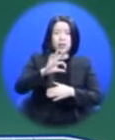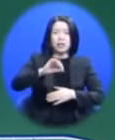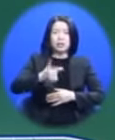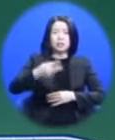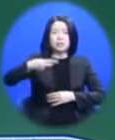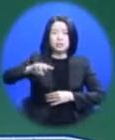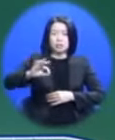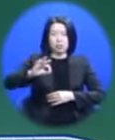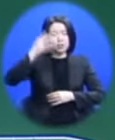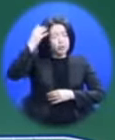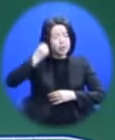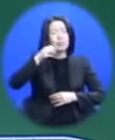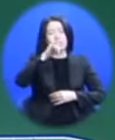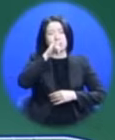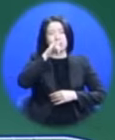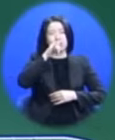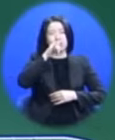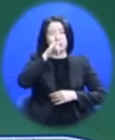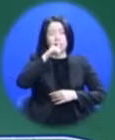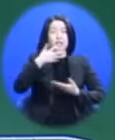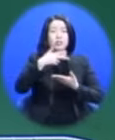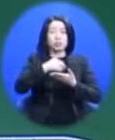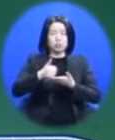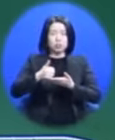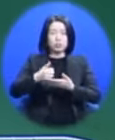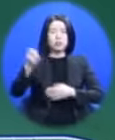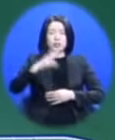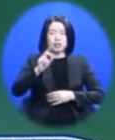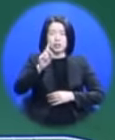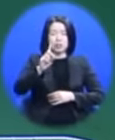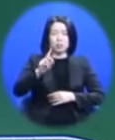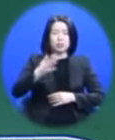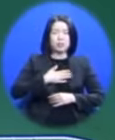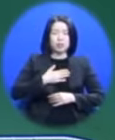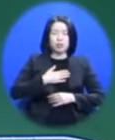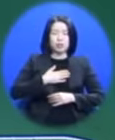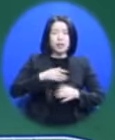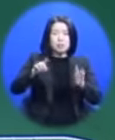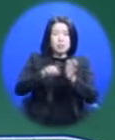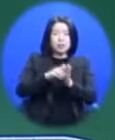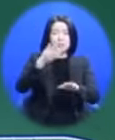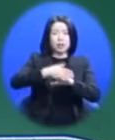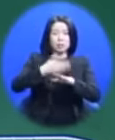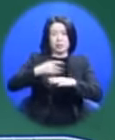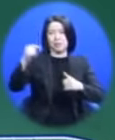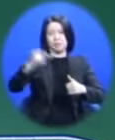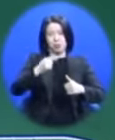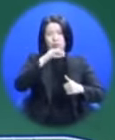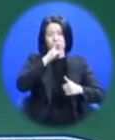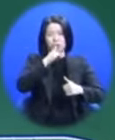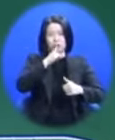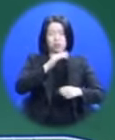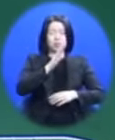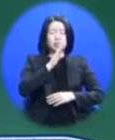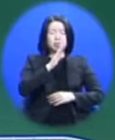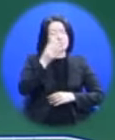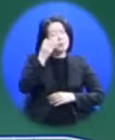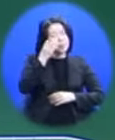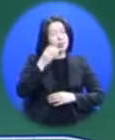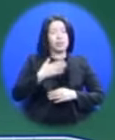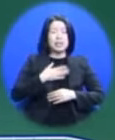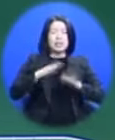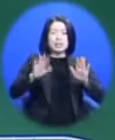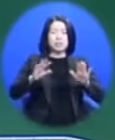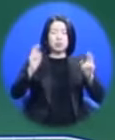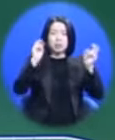하셨습니다. 주님은 다시 한번 저에게 믿음의 감사를 명령하셨습니다. 참 신기하게도 이번